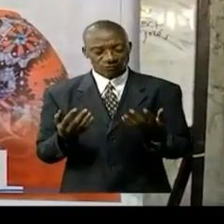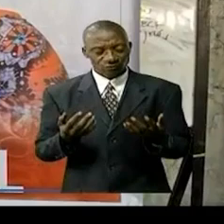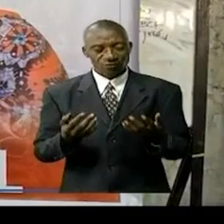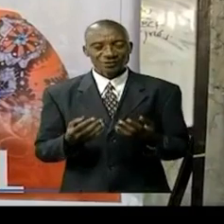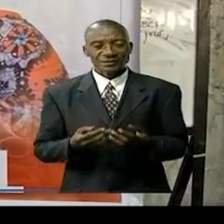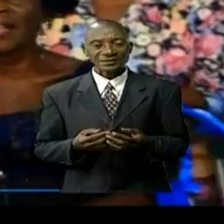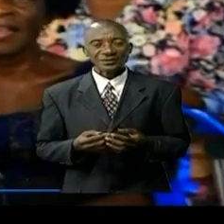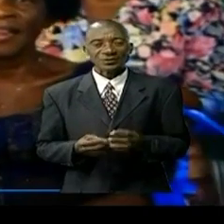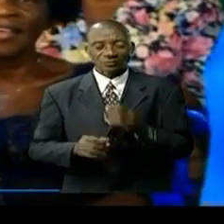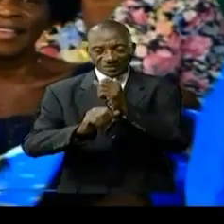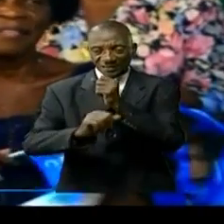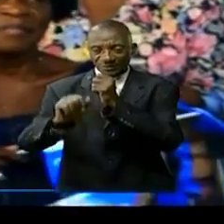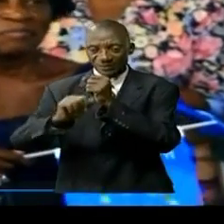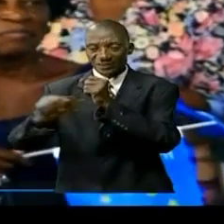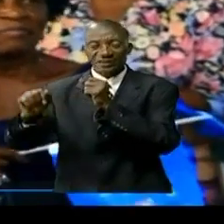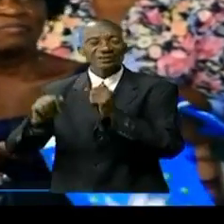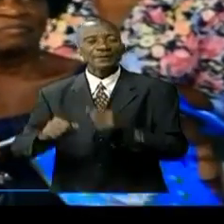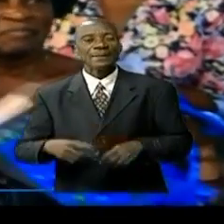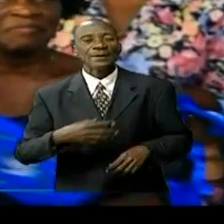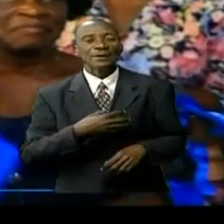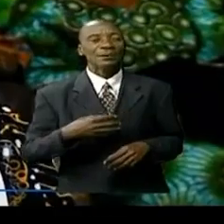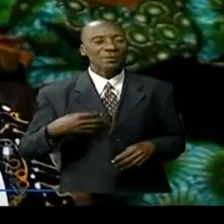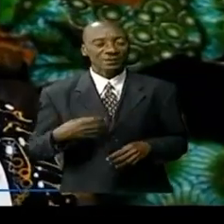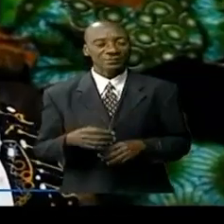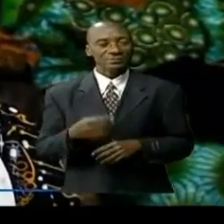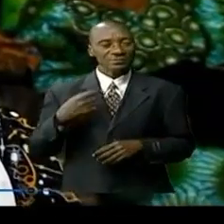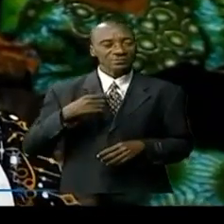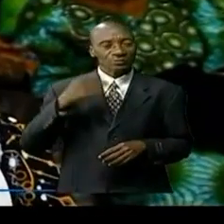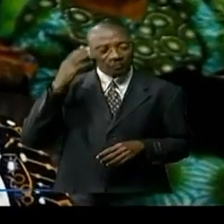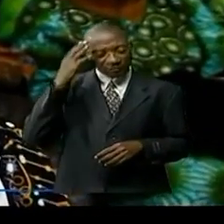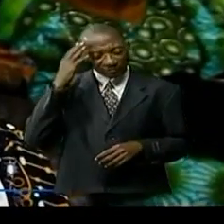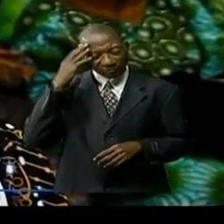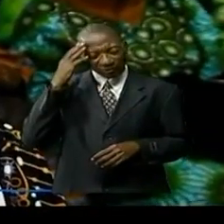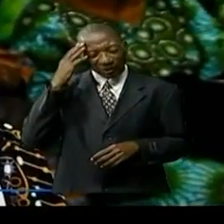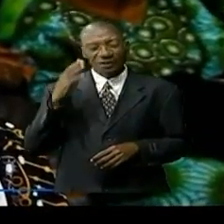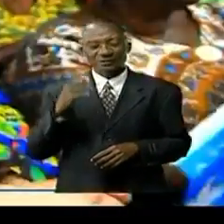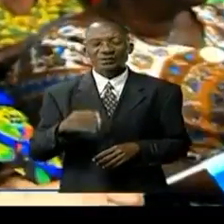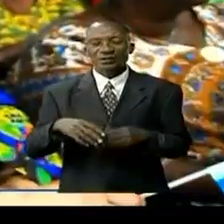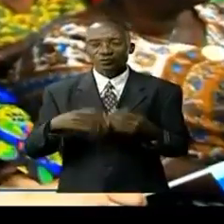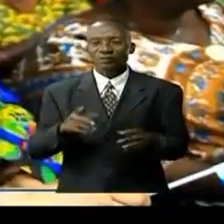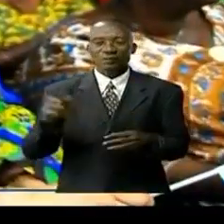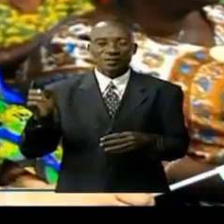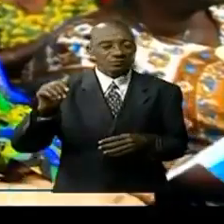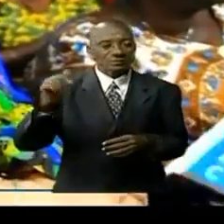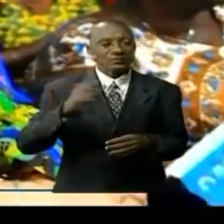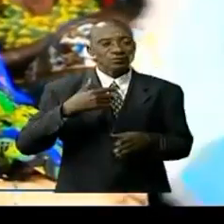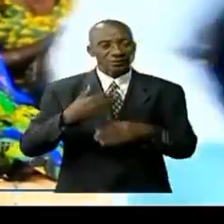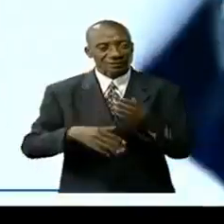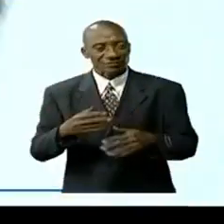Mama Fifi Masuka. Par rapport à ses œuvres, par rapport à sa façon de travailler, on voit aujourd'hui